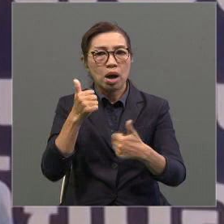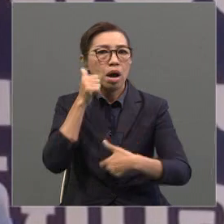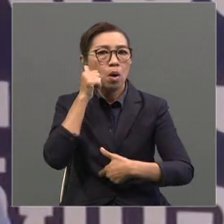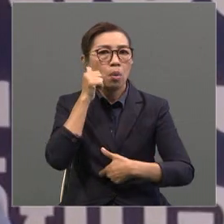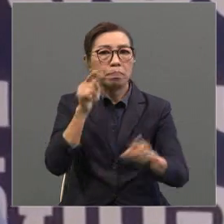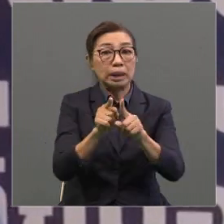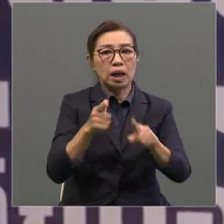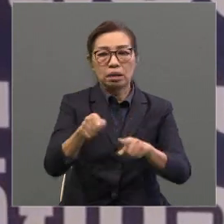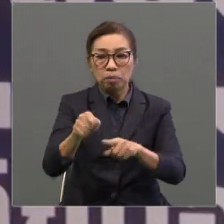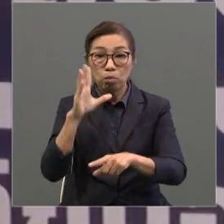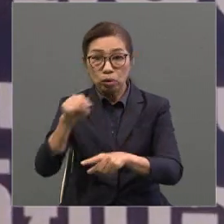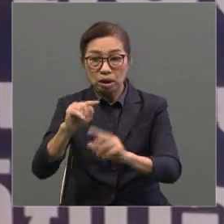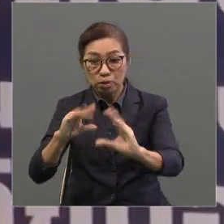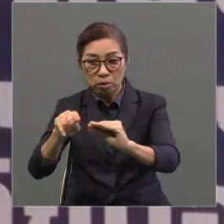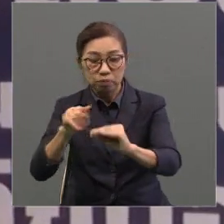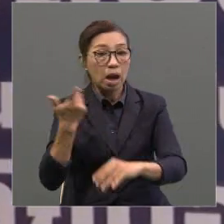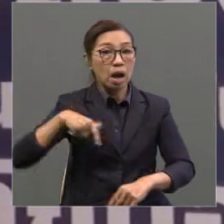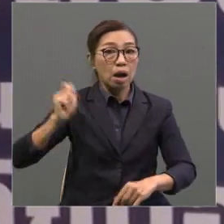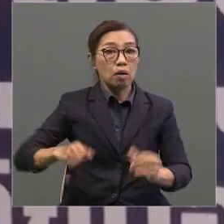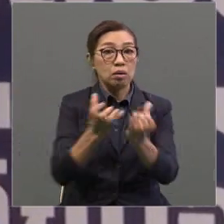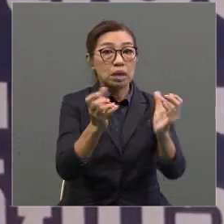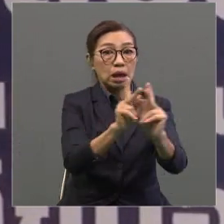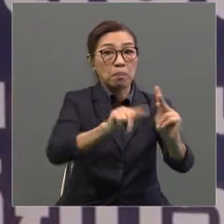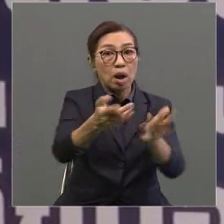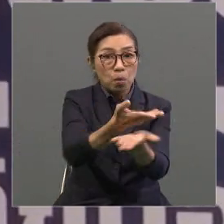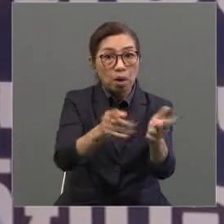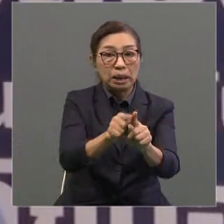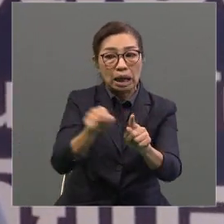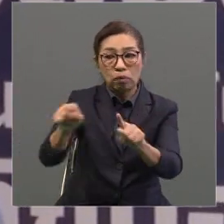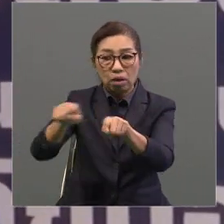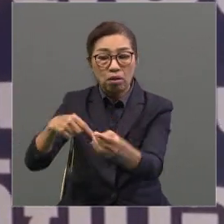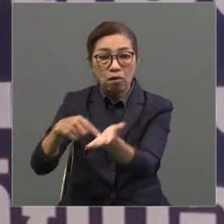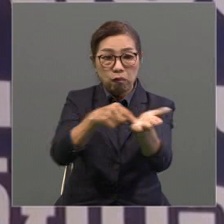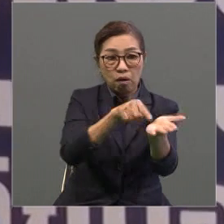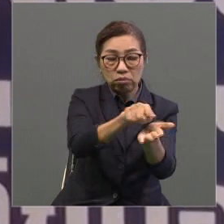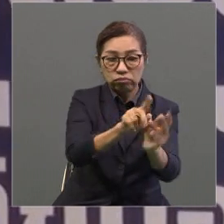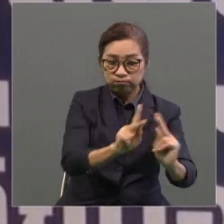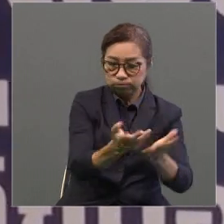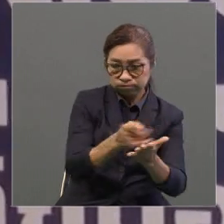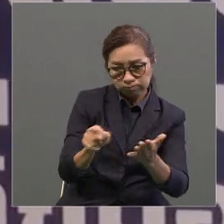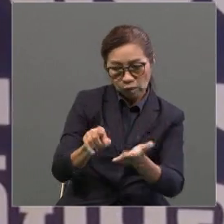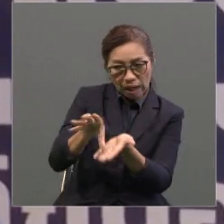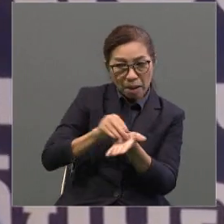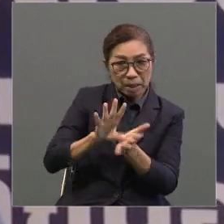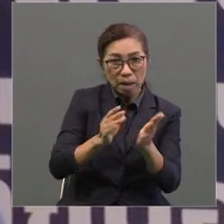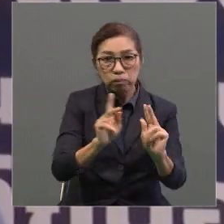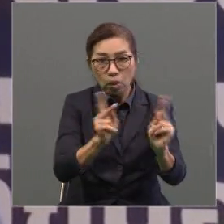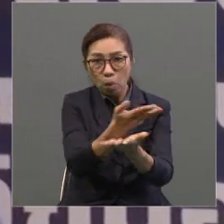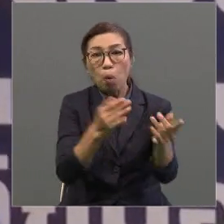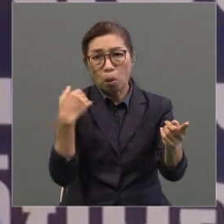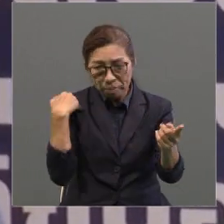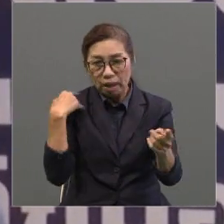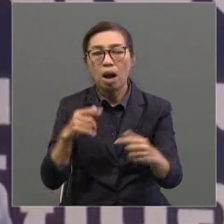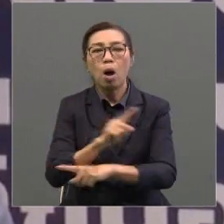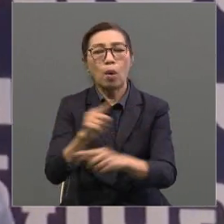กับที่ศาลรัฐธรรมนูญมีการว่าพิจารณาจะรับเรื่องหรือไม่รับเรื่องของผู้ตรวจการนั่นเองส่วนถามว่า